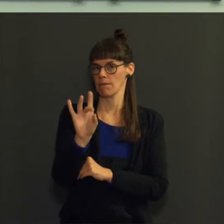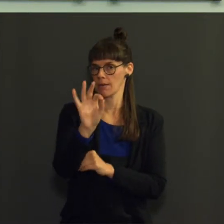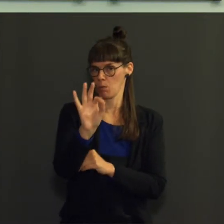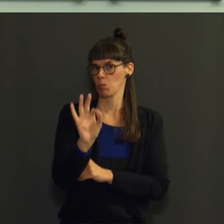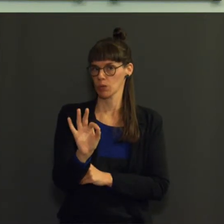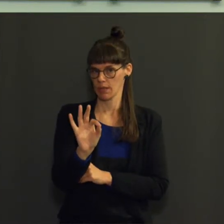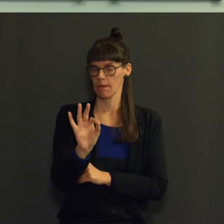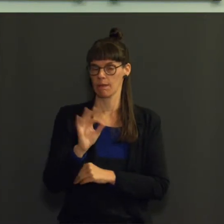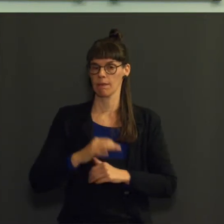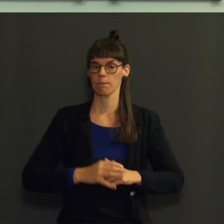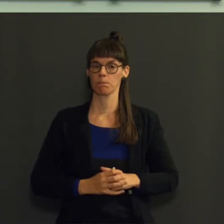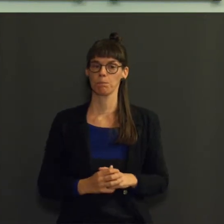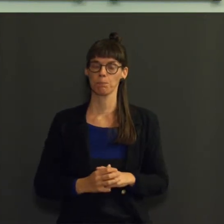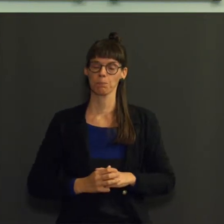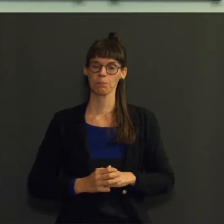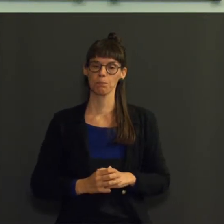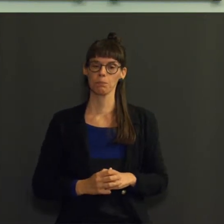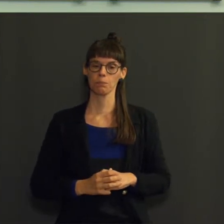op weekbasis.